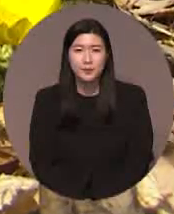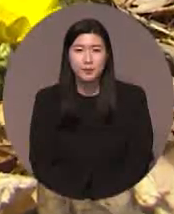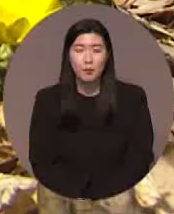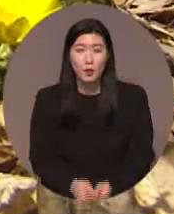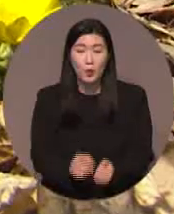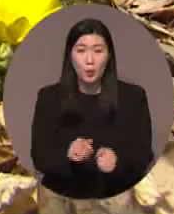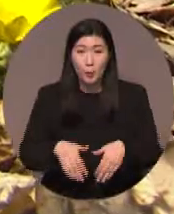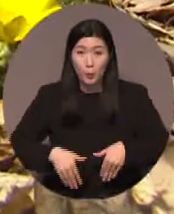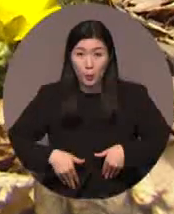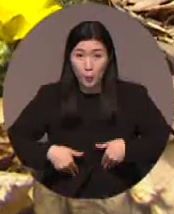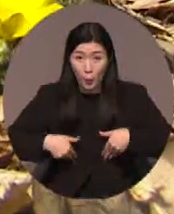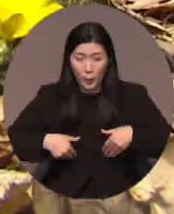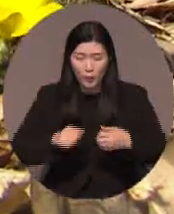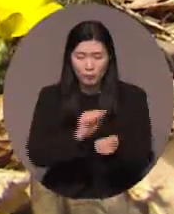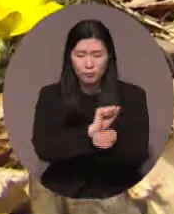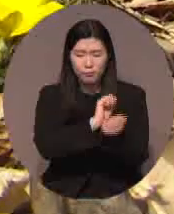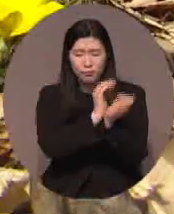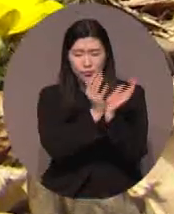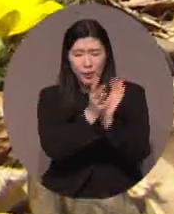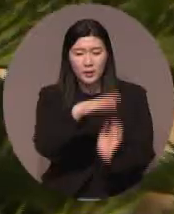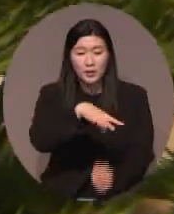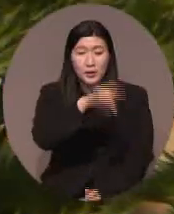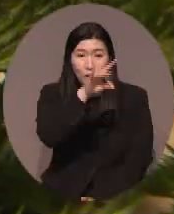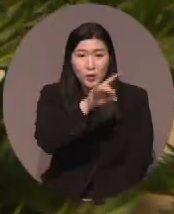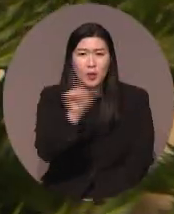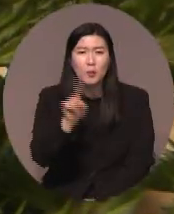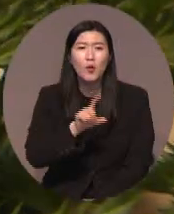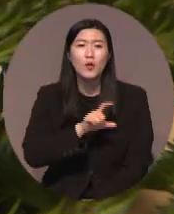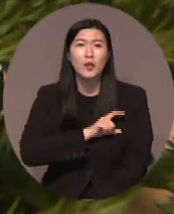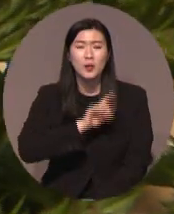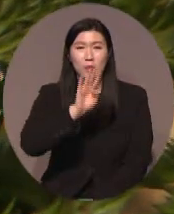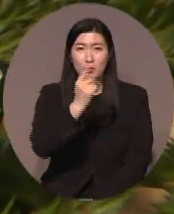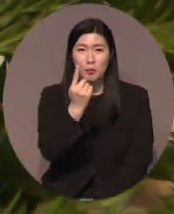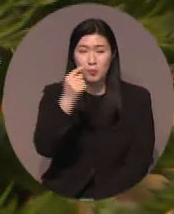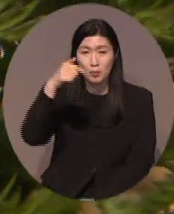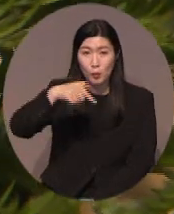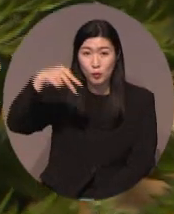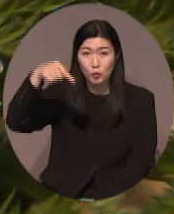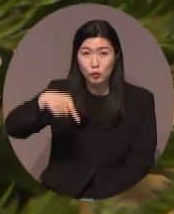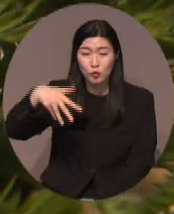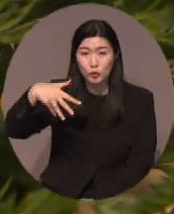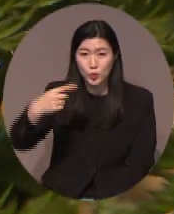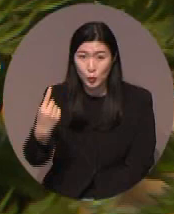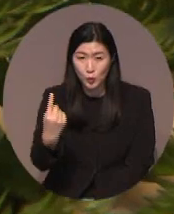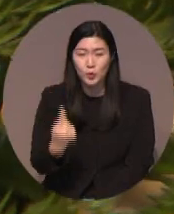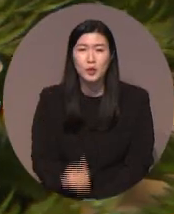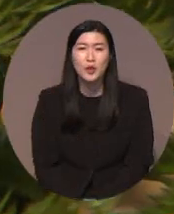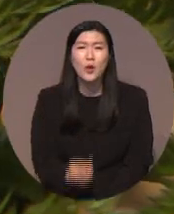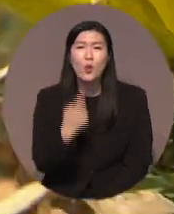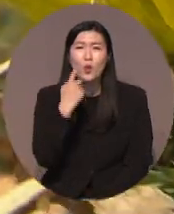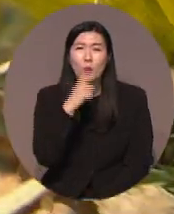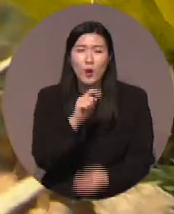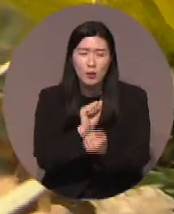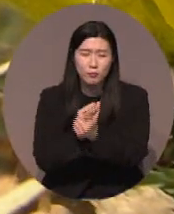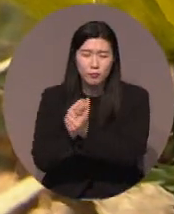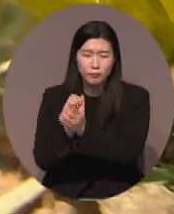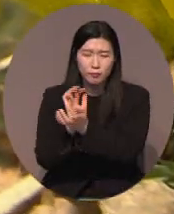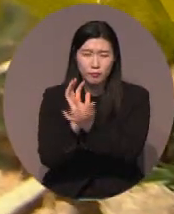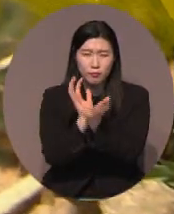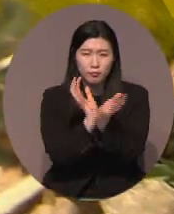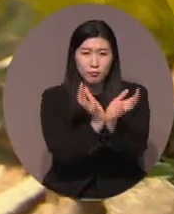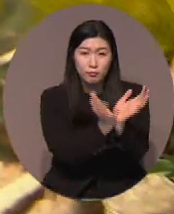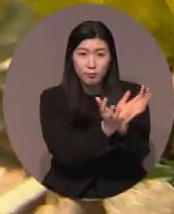이른 봄, 가장 먼저 꽃을 피워 계절이 바뀌는 소식을 전해주는 복수초. 노란 꽃잎을 활짝